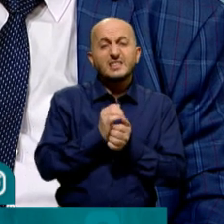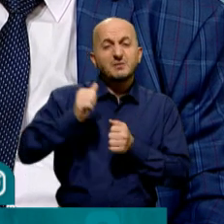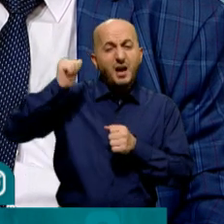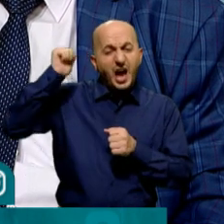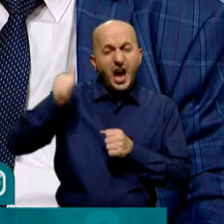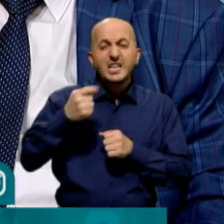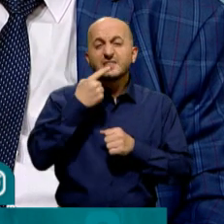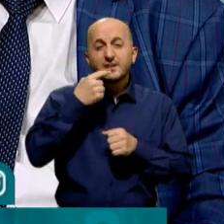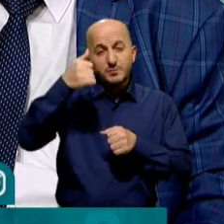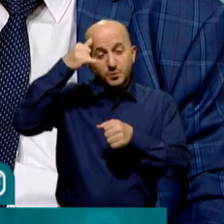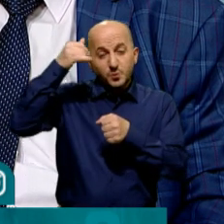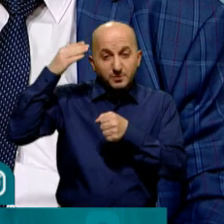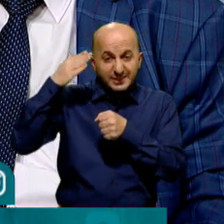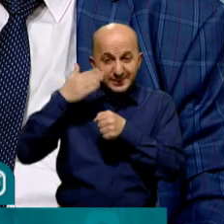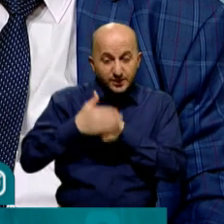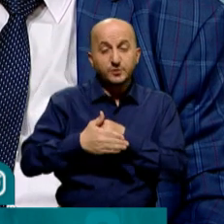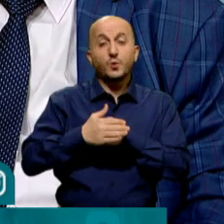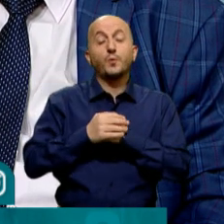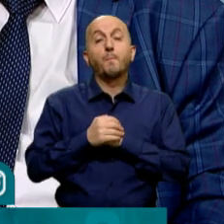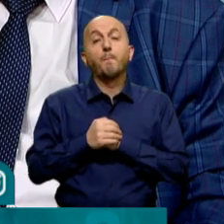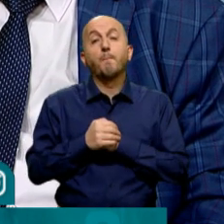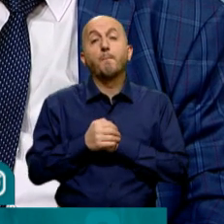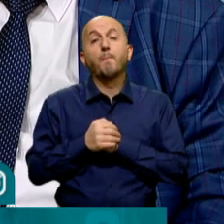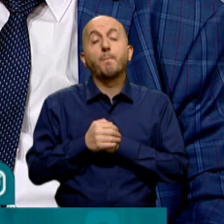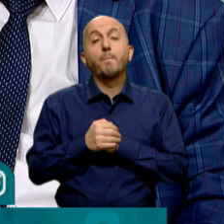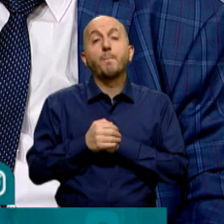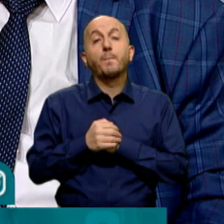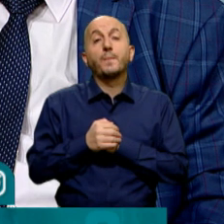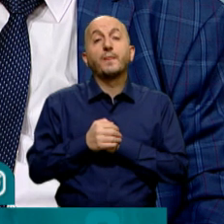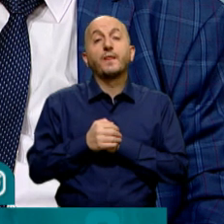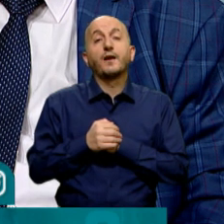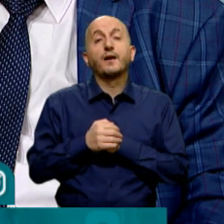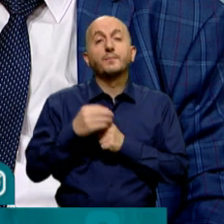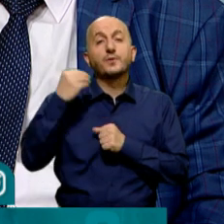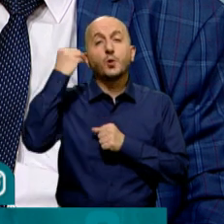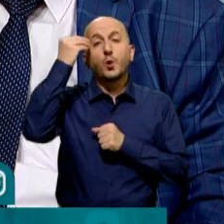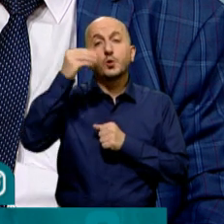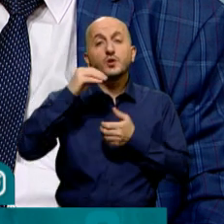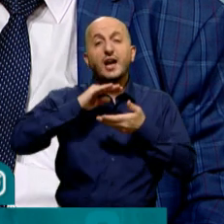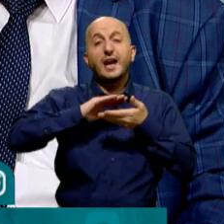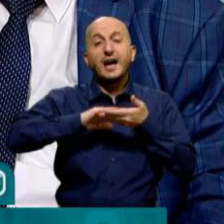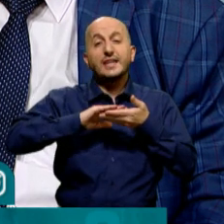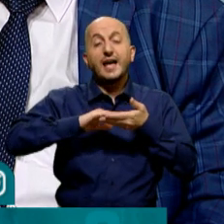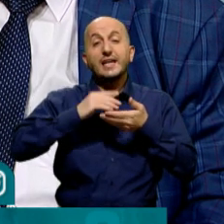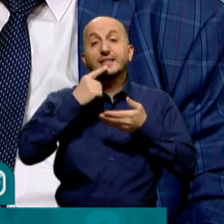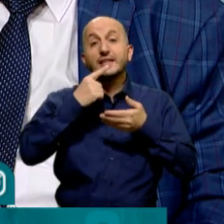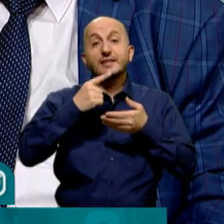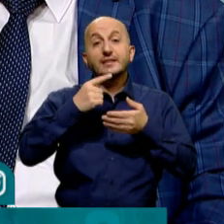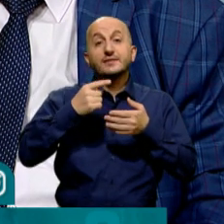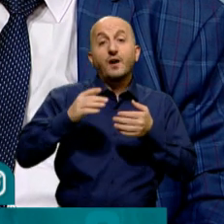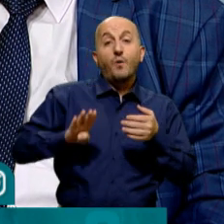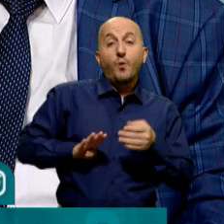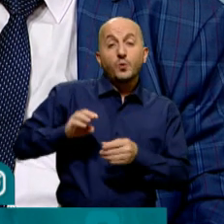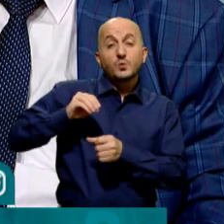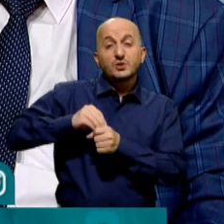kurbanını kesiyorum. Evet Kemal amca. Ondan sonra şimdi bir hoca arkadaş dedi ki sen dedi buna kurban kesmeyeceksin dedi. Eşim